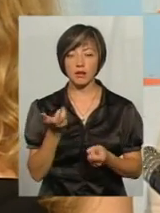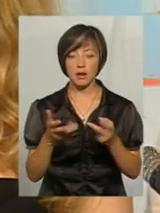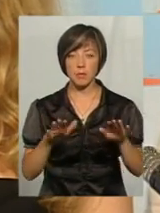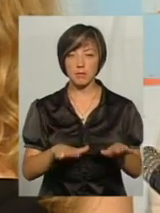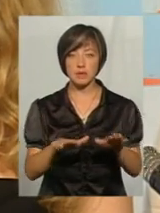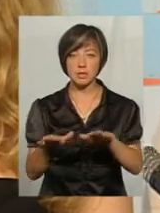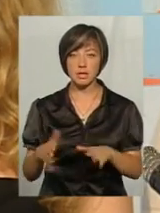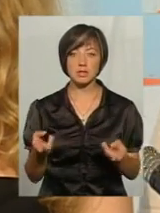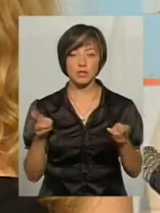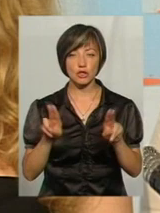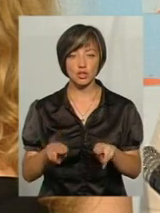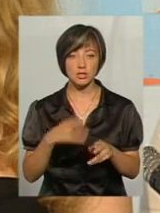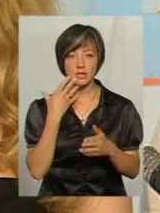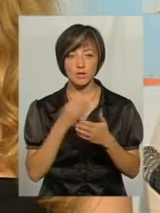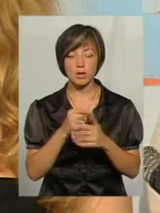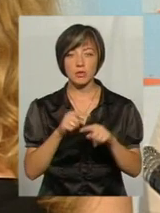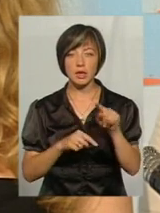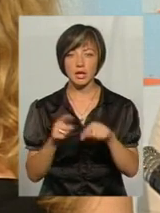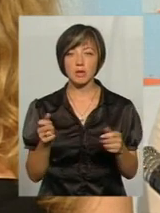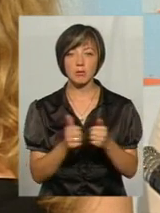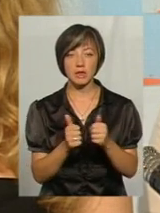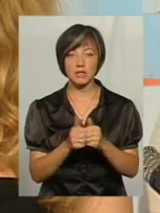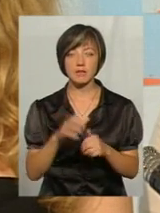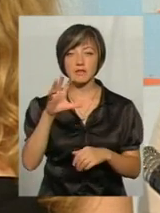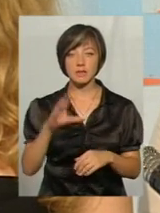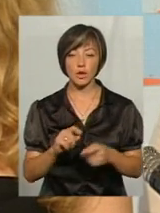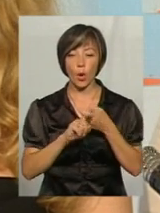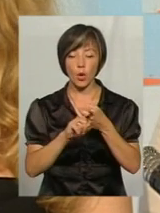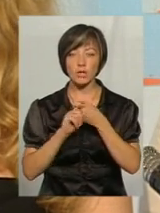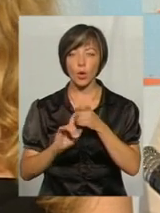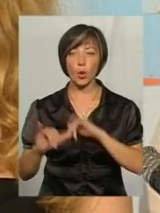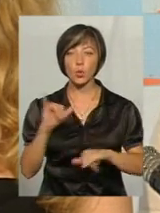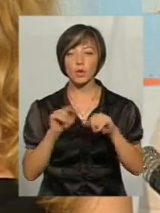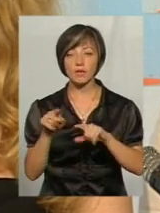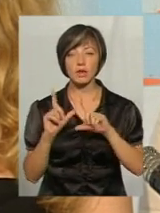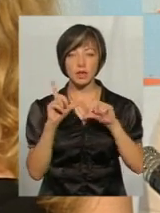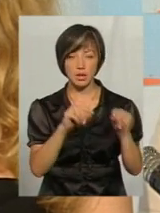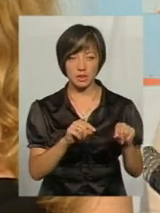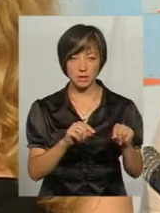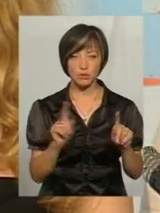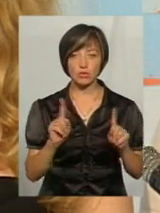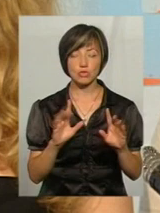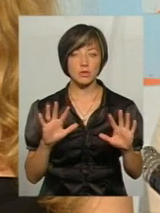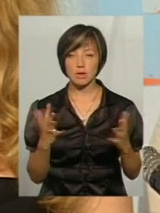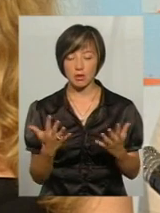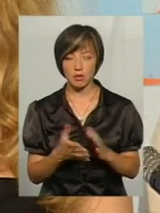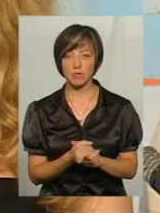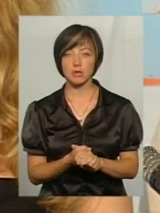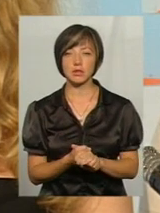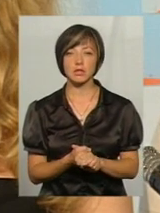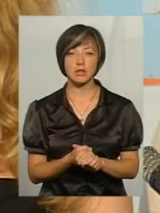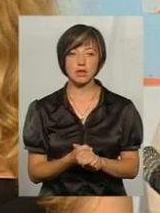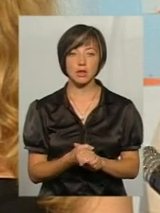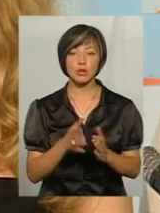місцях різних. Залишіть своїм рідним, близьким всі контакти, куди ви їдете. Щоб там не трапилось.